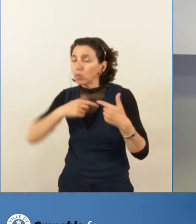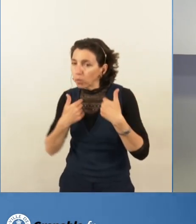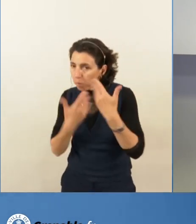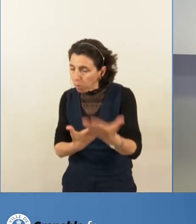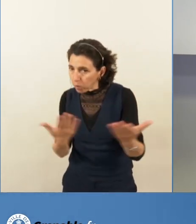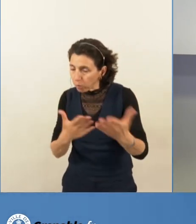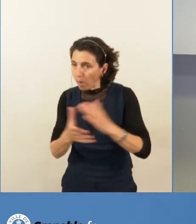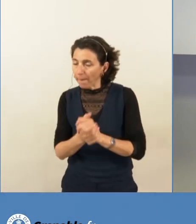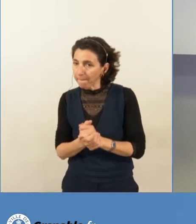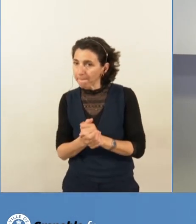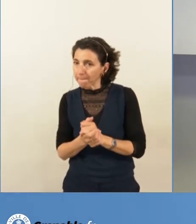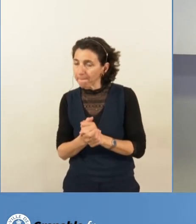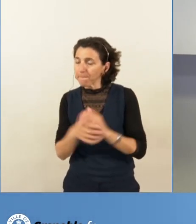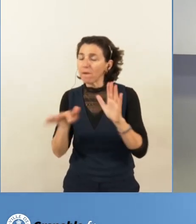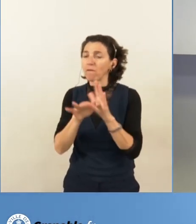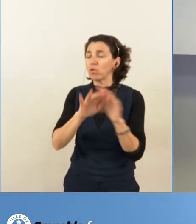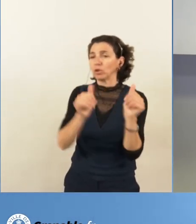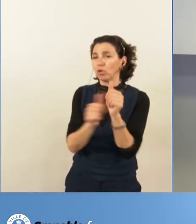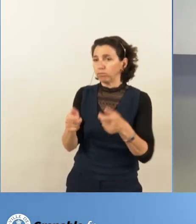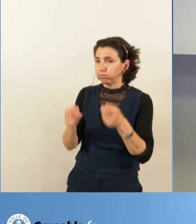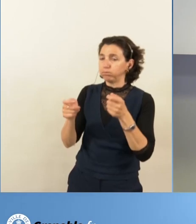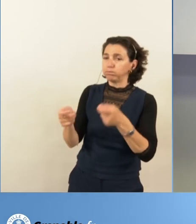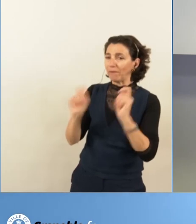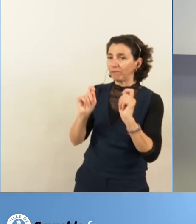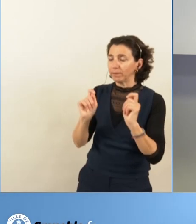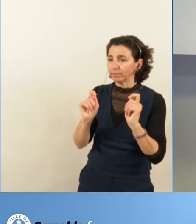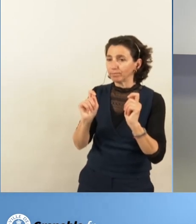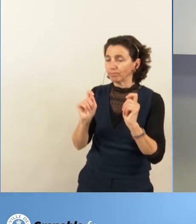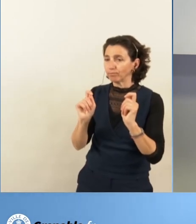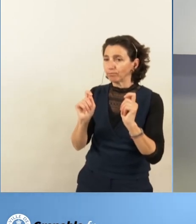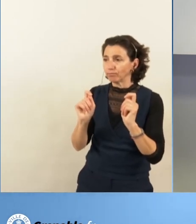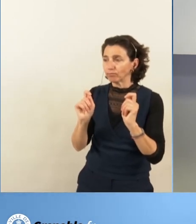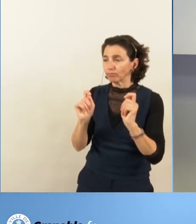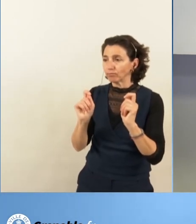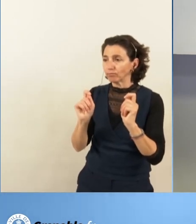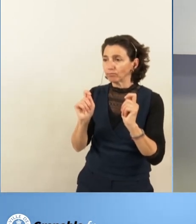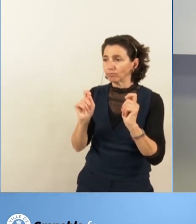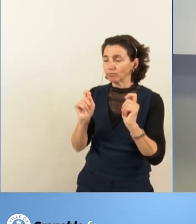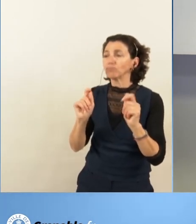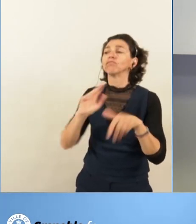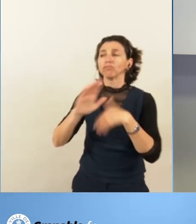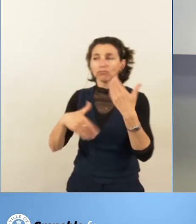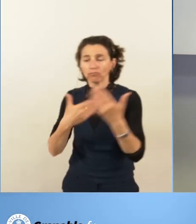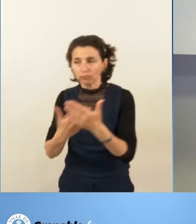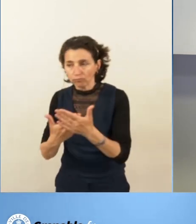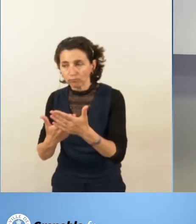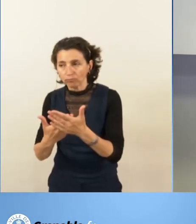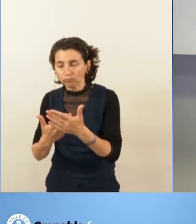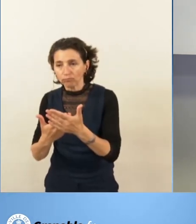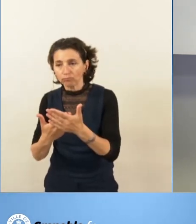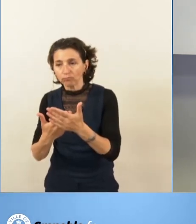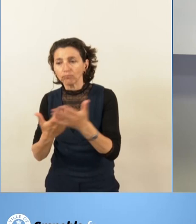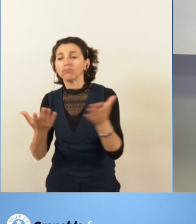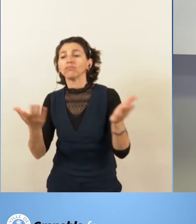retirer sa fonction d'adjoint et remplacer le dispositif voté par d'approuver le retrait de la fonction d'adjoint